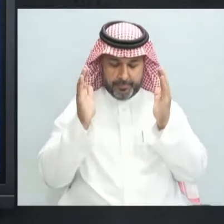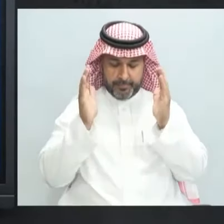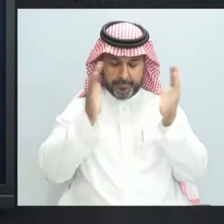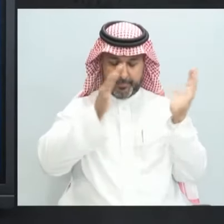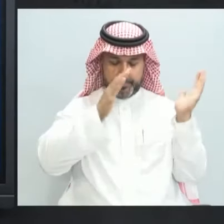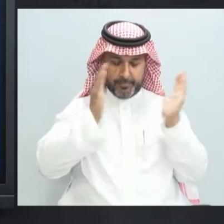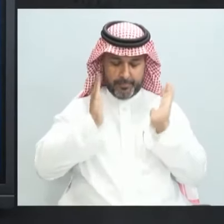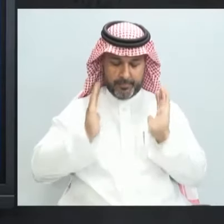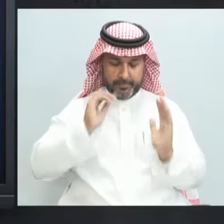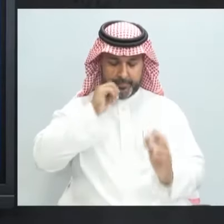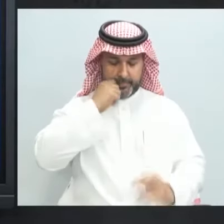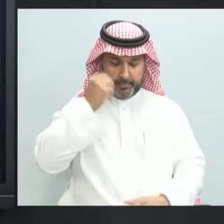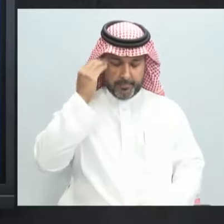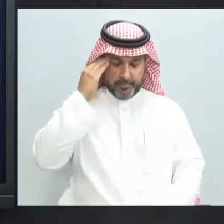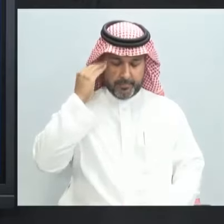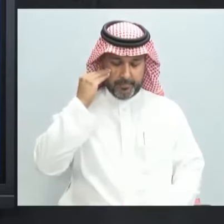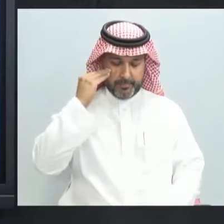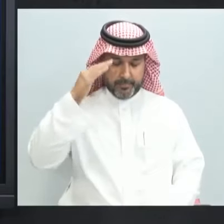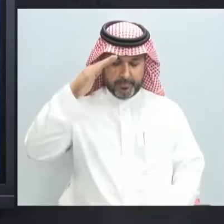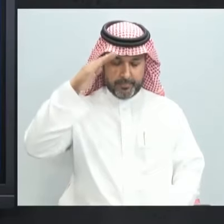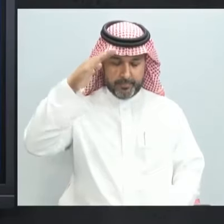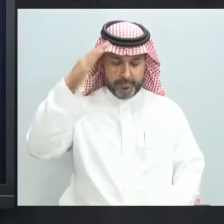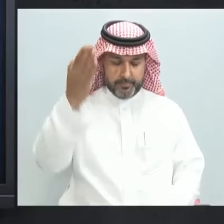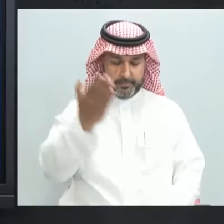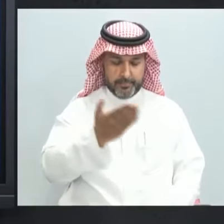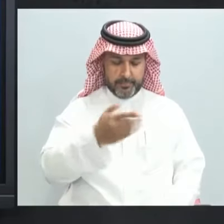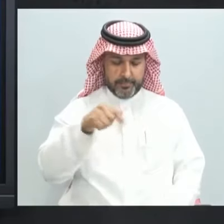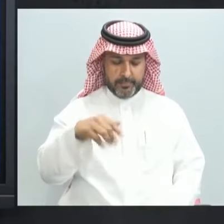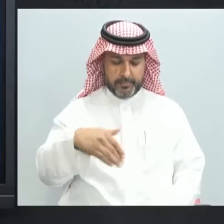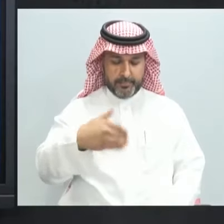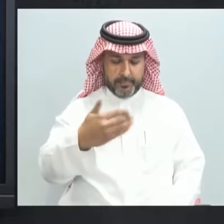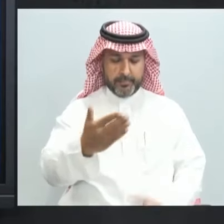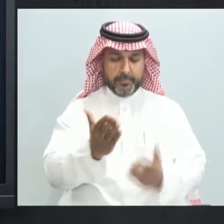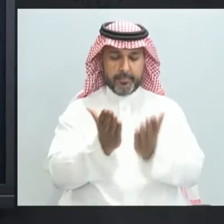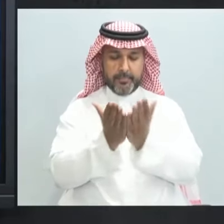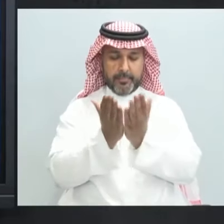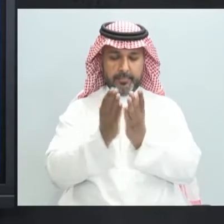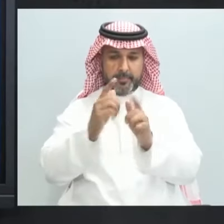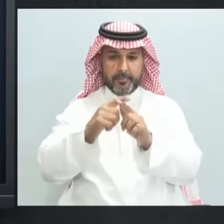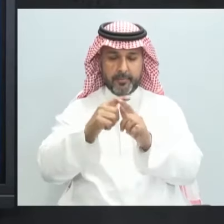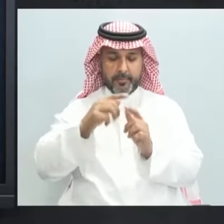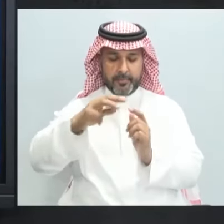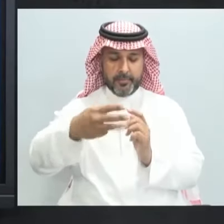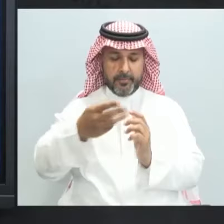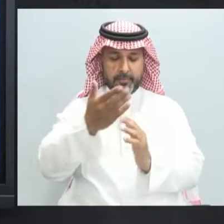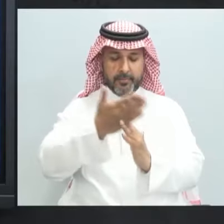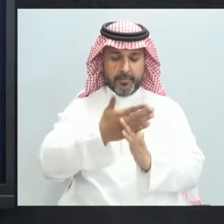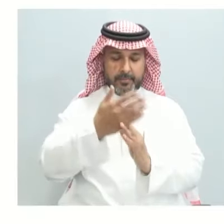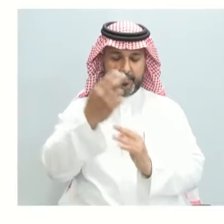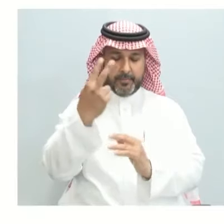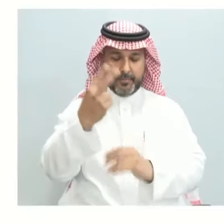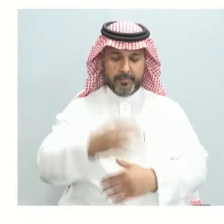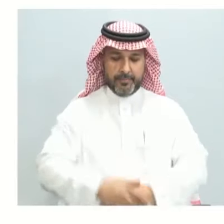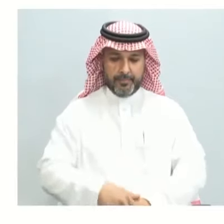والاه يسعدني طلاب وطالبات استكمال جروحات ماده الرياضيات للصف الثالث متوسط للفصل الدراسي الثاني